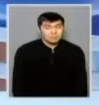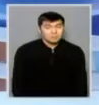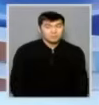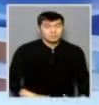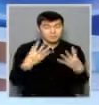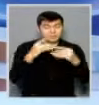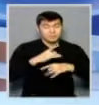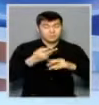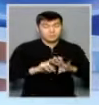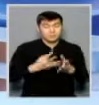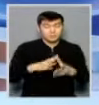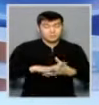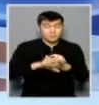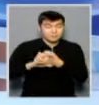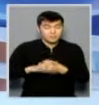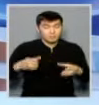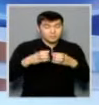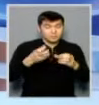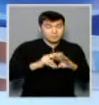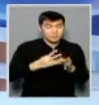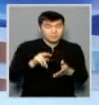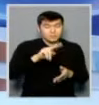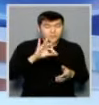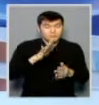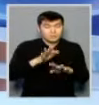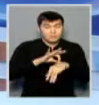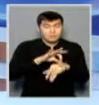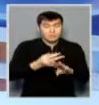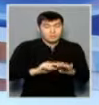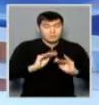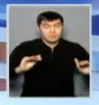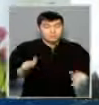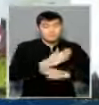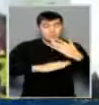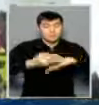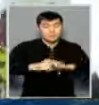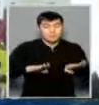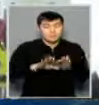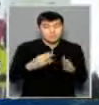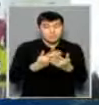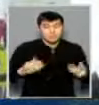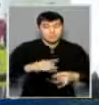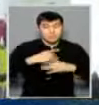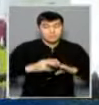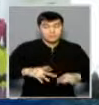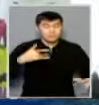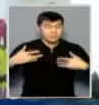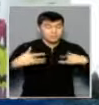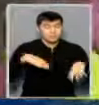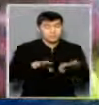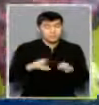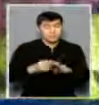В честь праздника представители этнокультурного объединения «Давира» организовали для детей с ограниченными возможностями праздничное